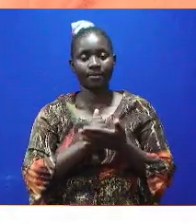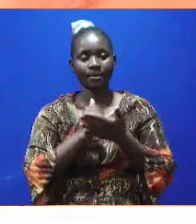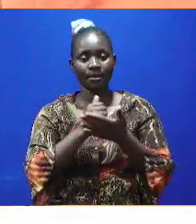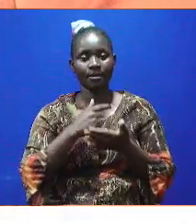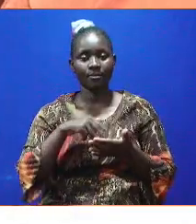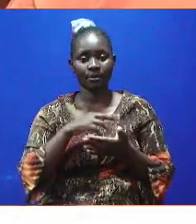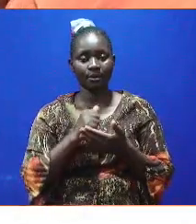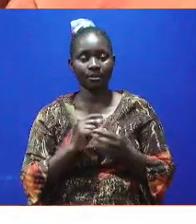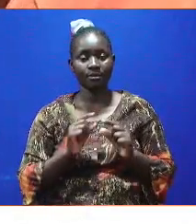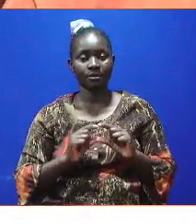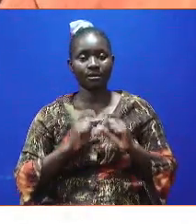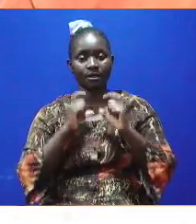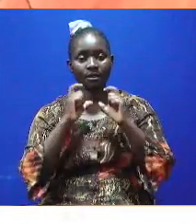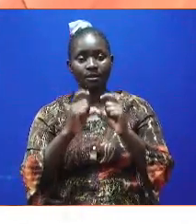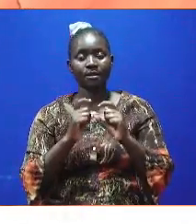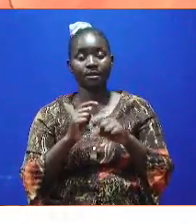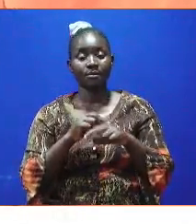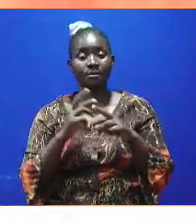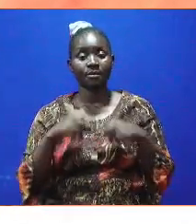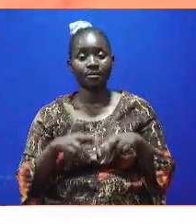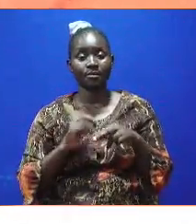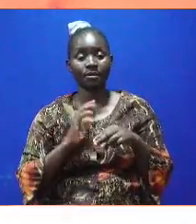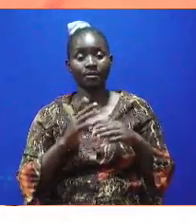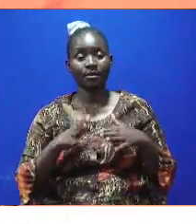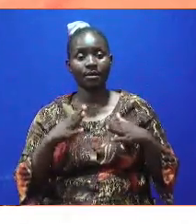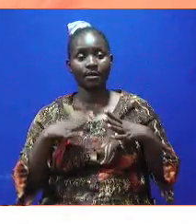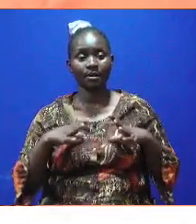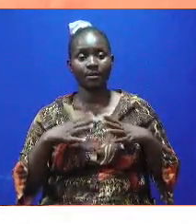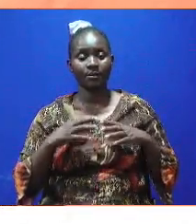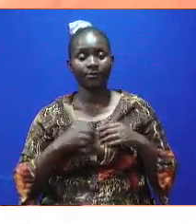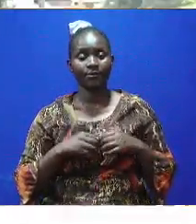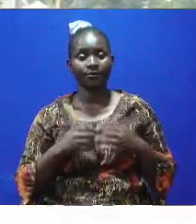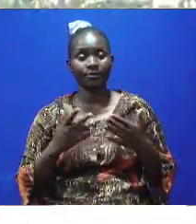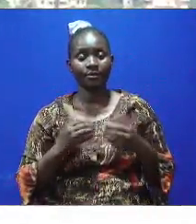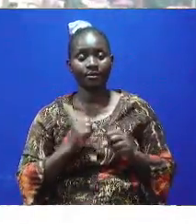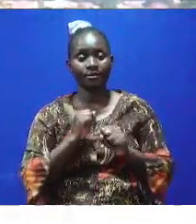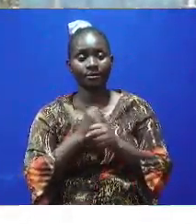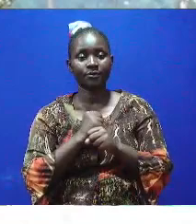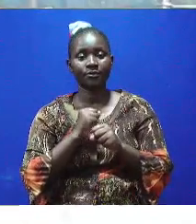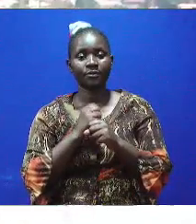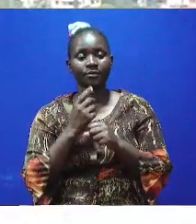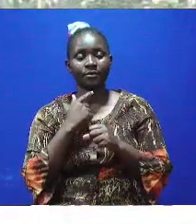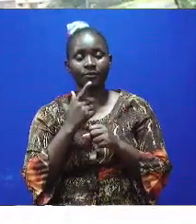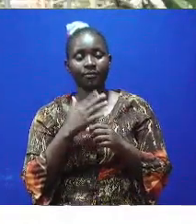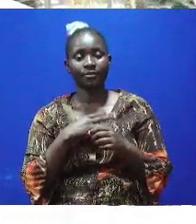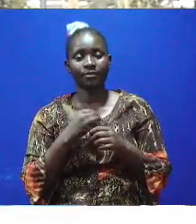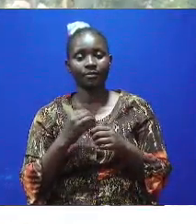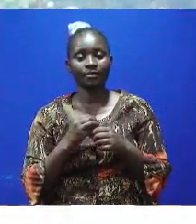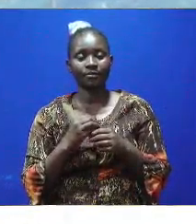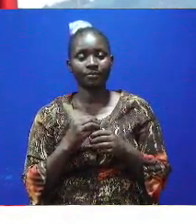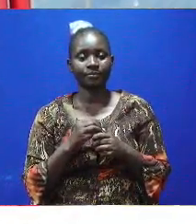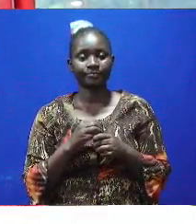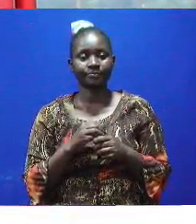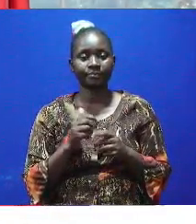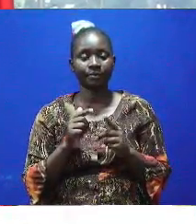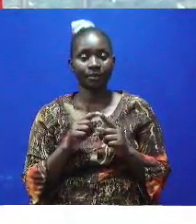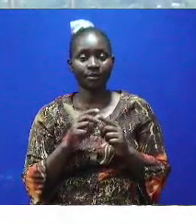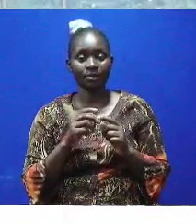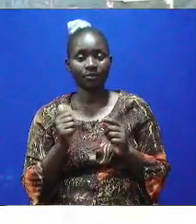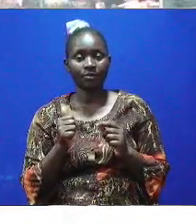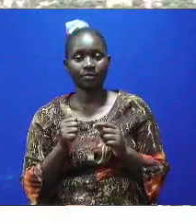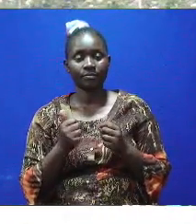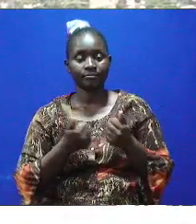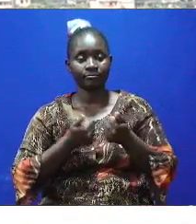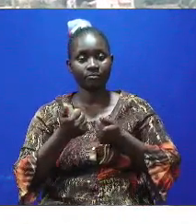tunaweza pata kwa hii barabara angalau maisha yetu ikue kwa mkono wetu. Bona nigo kubori kwa kwarulego chia ase